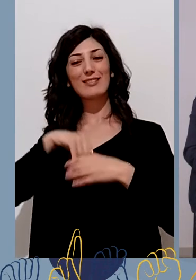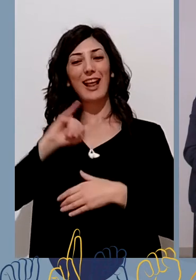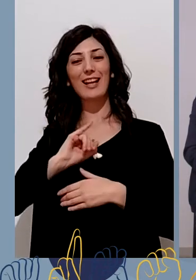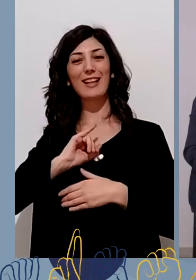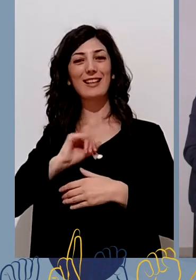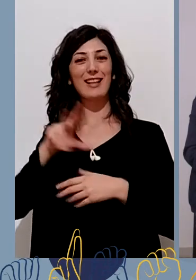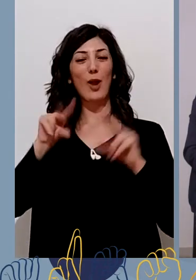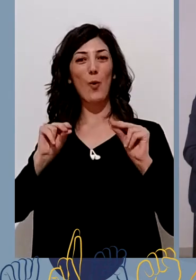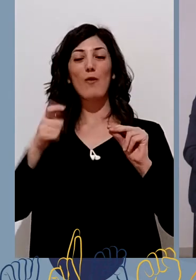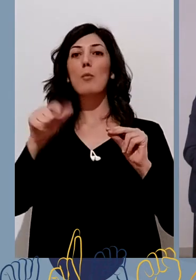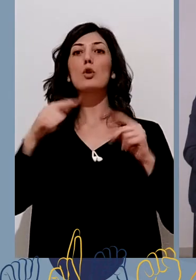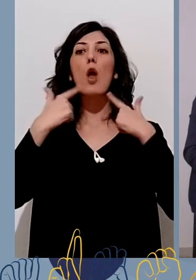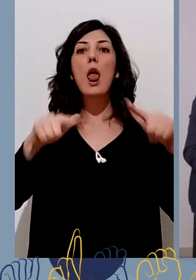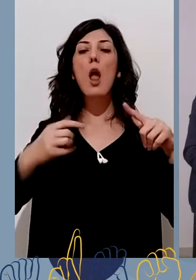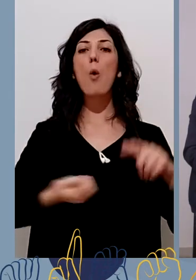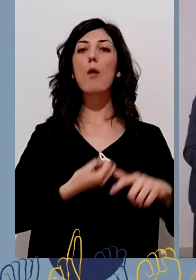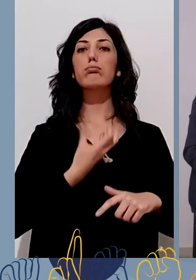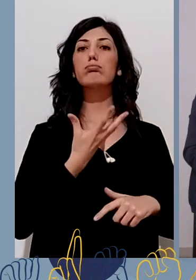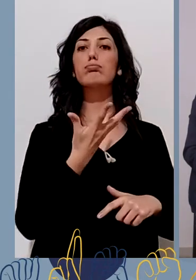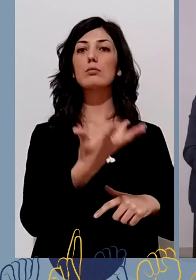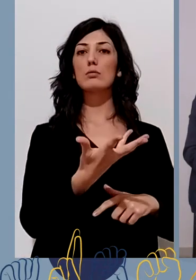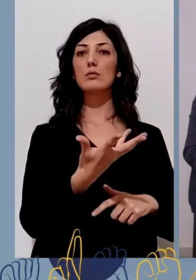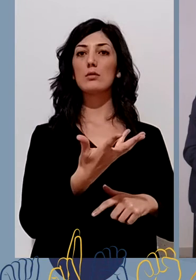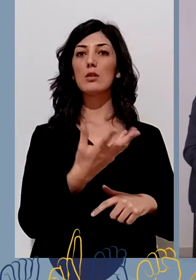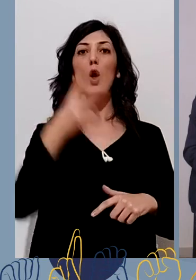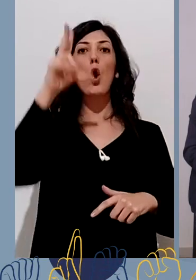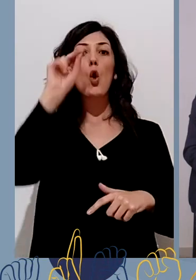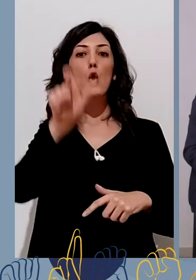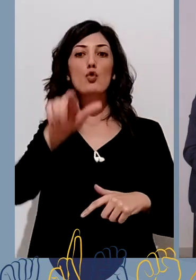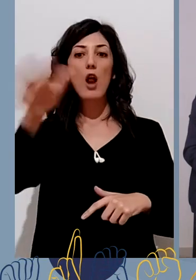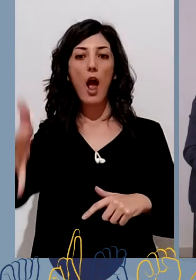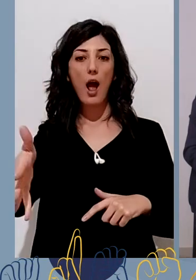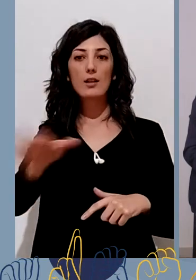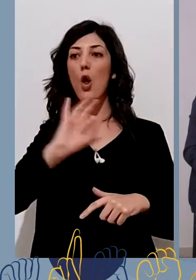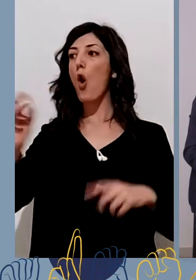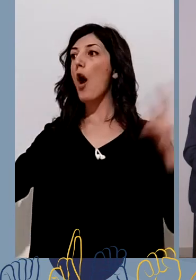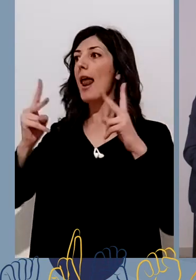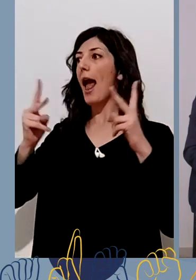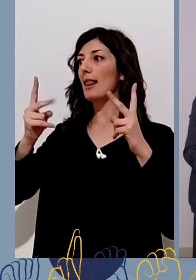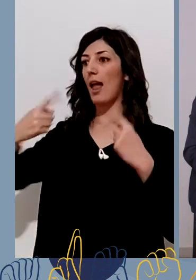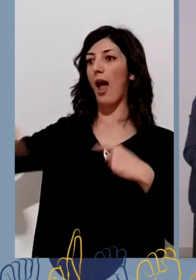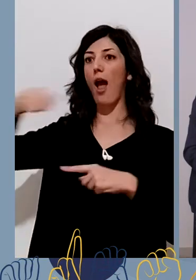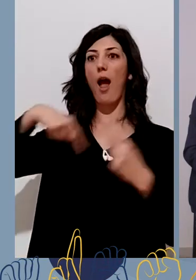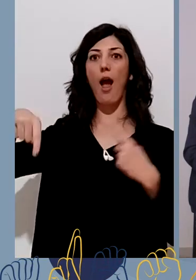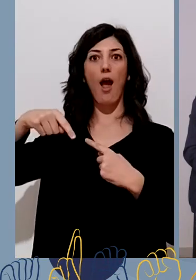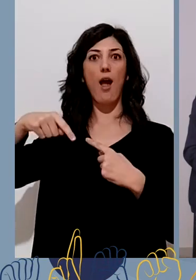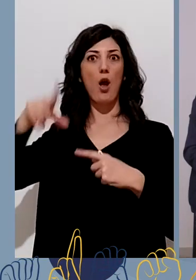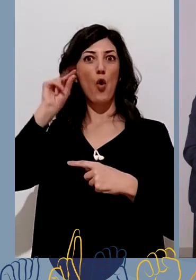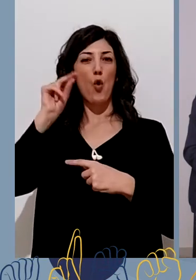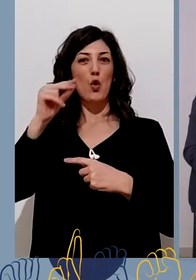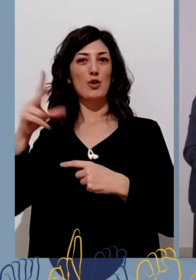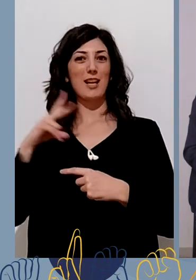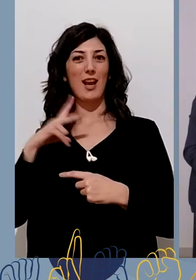esprimersi, un suo modo di riconoscere l'altro, quindi la realtà che ci circonda. Quindi secondo me, dal mio modesto punto di vista, è anche